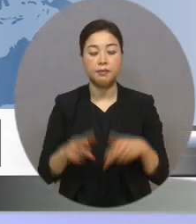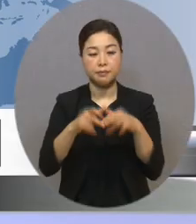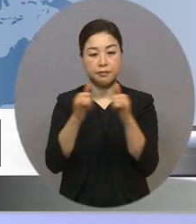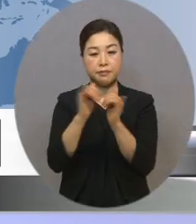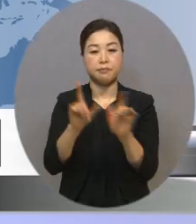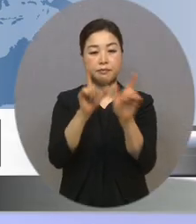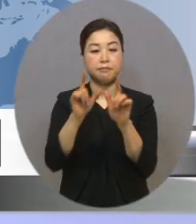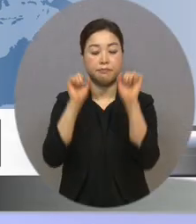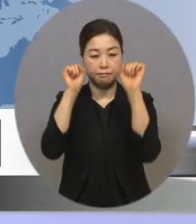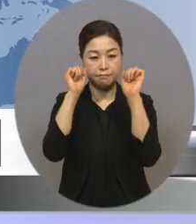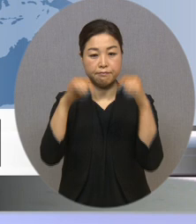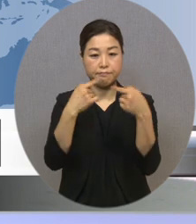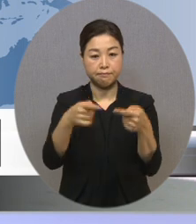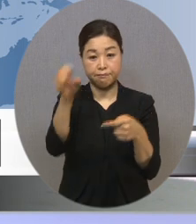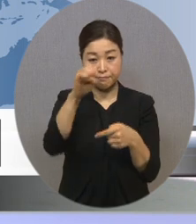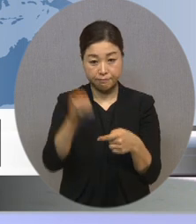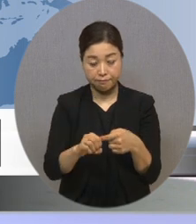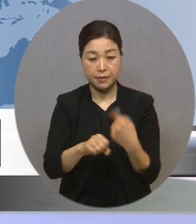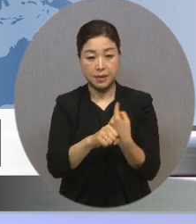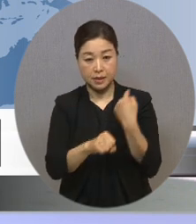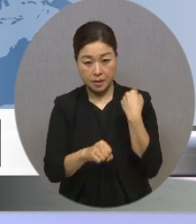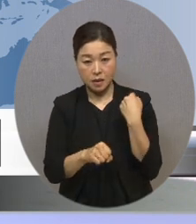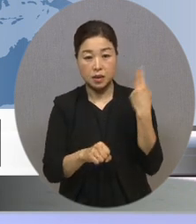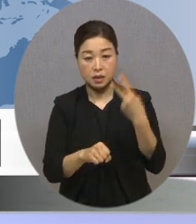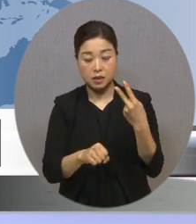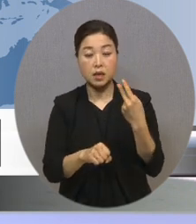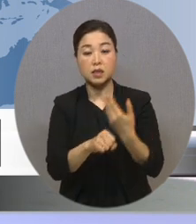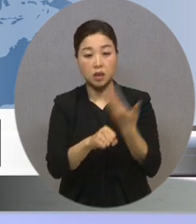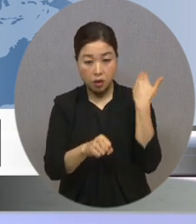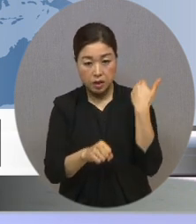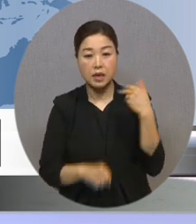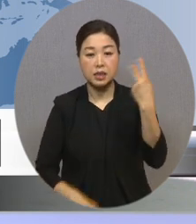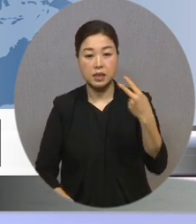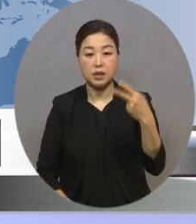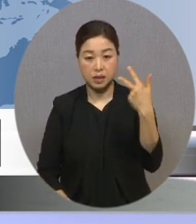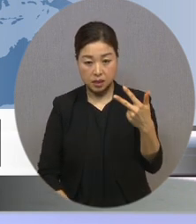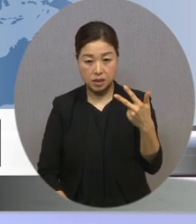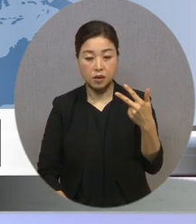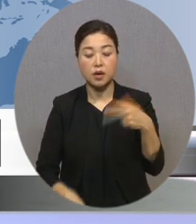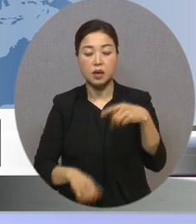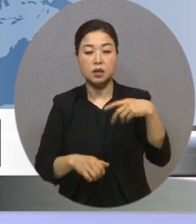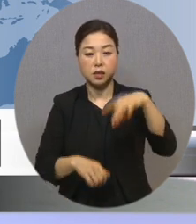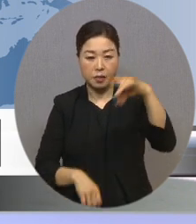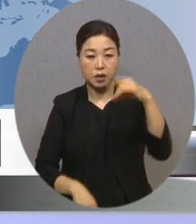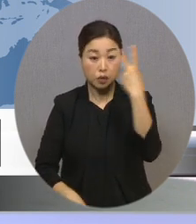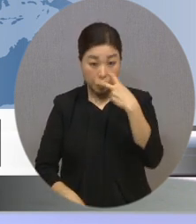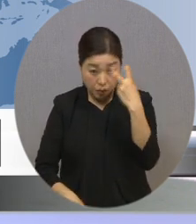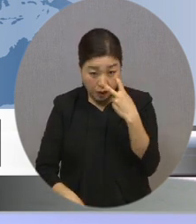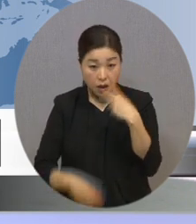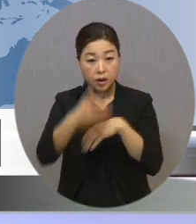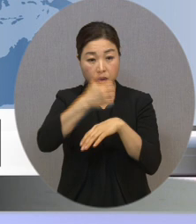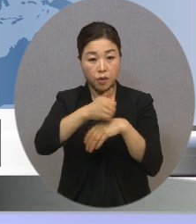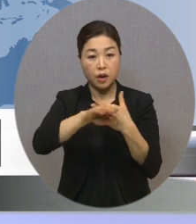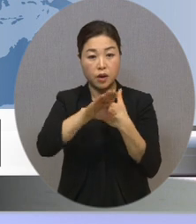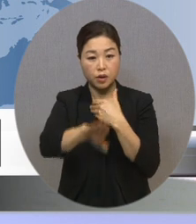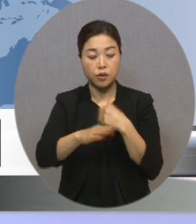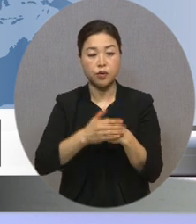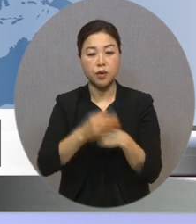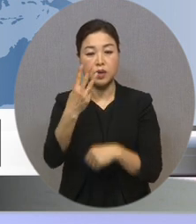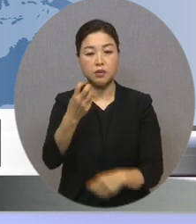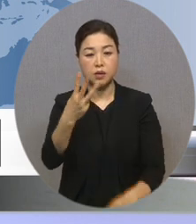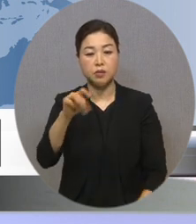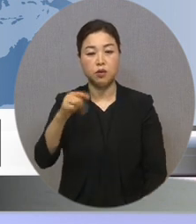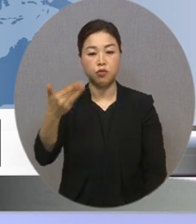장애인의 생활체육 참여율이 지난 2007년 첫 조사를 진행한 이래 역대 최대치인